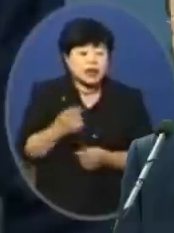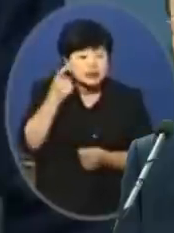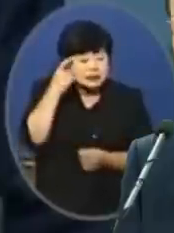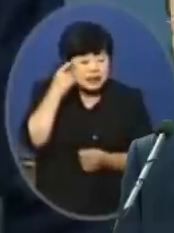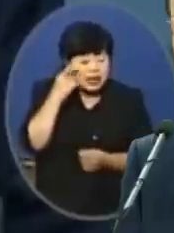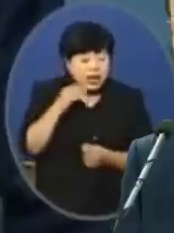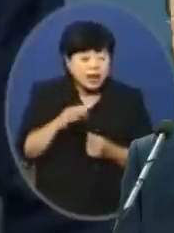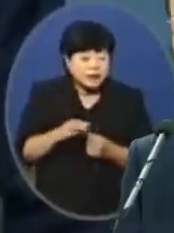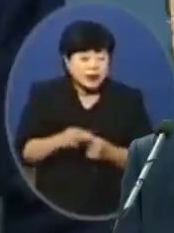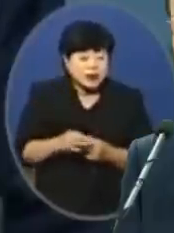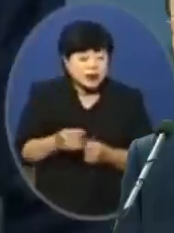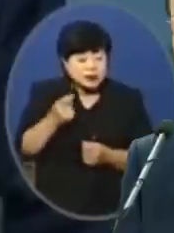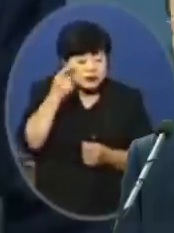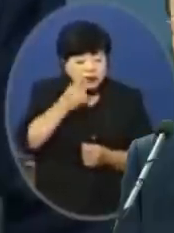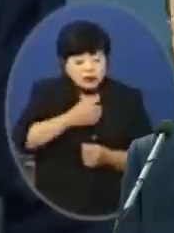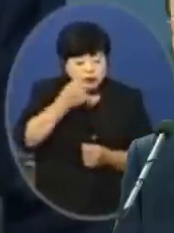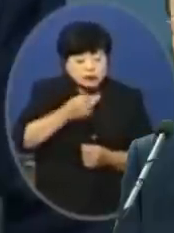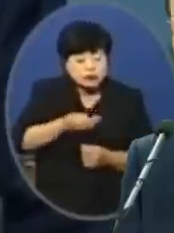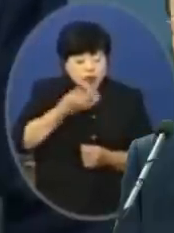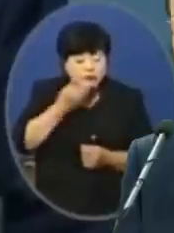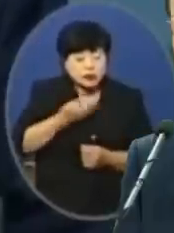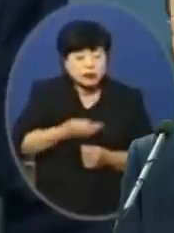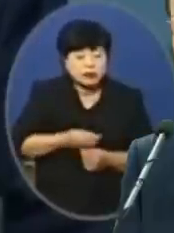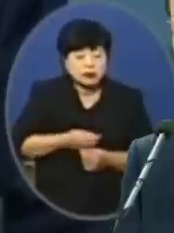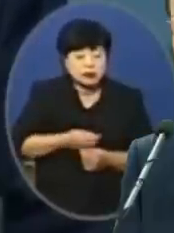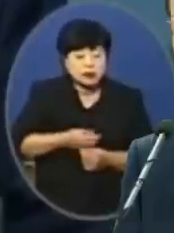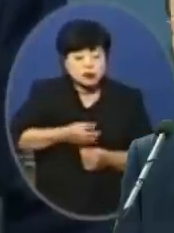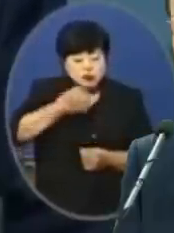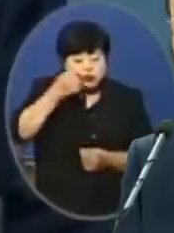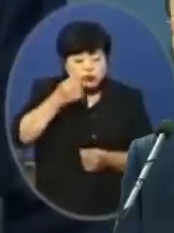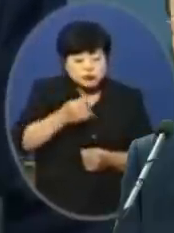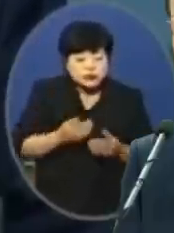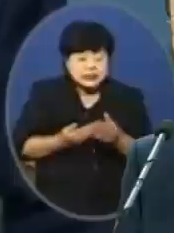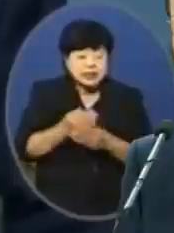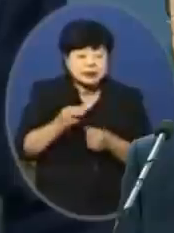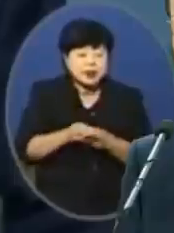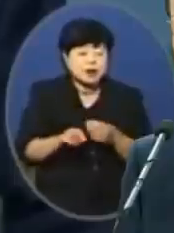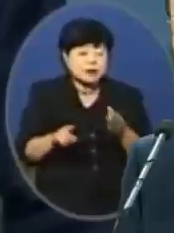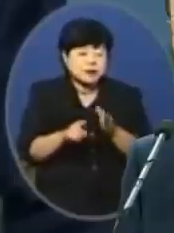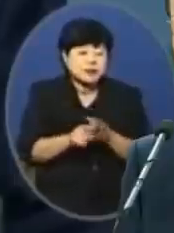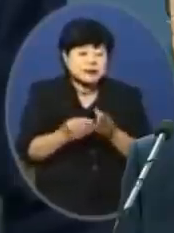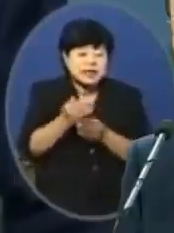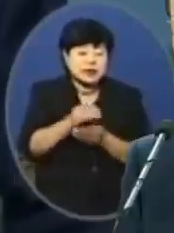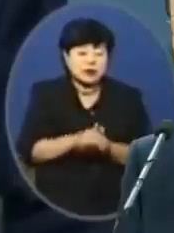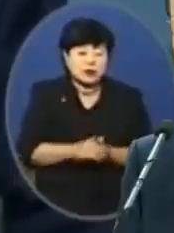생각을 하게 되면 생각은 꿈을 넣게 되고 꿈이 생기면 믿음이 생기고